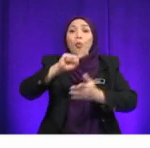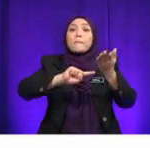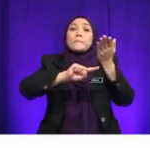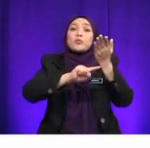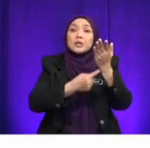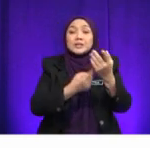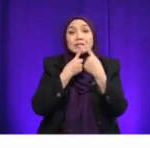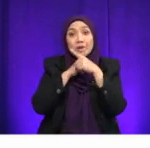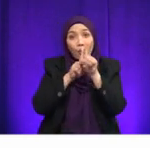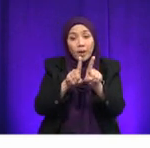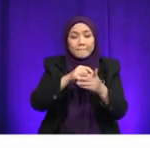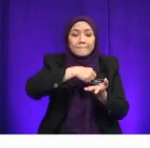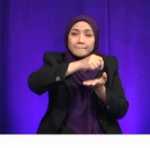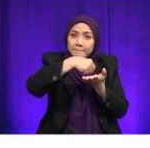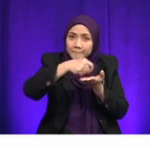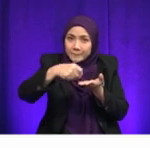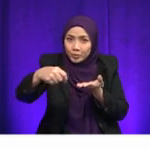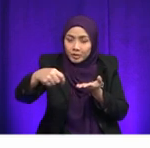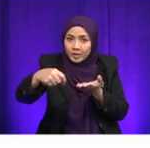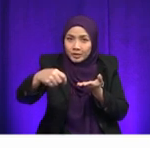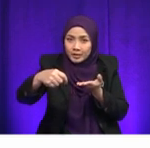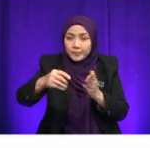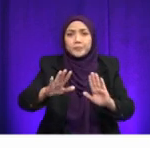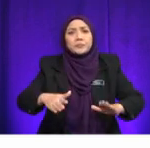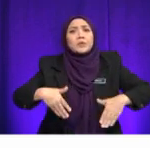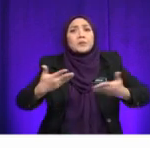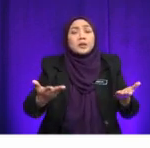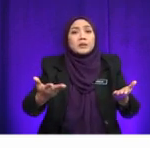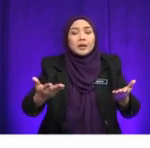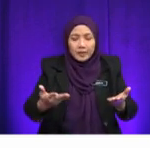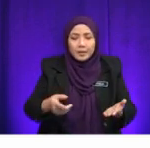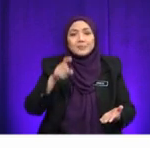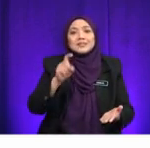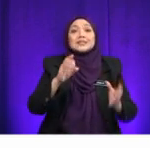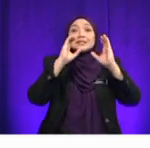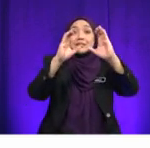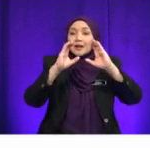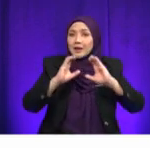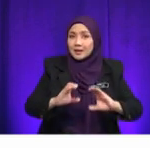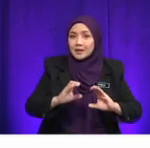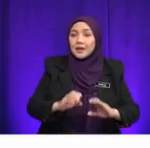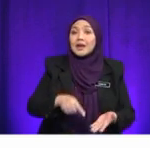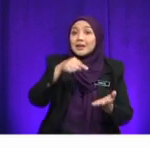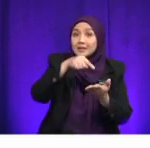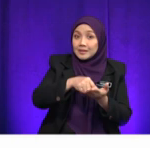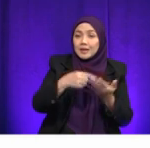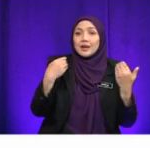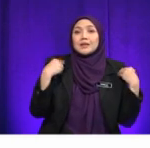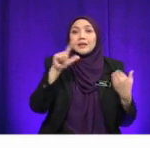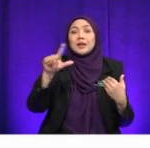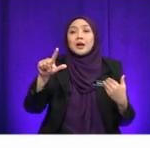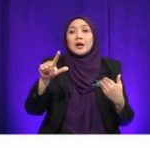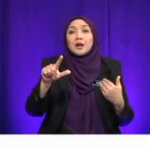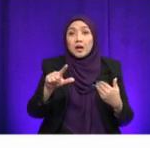memainkan peranan dengan cara sebab Bagaimana cara lah oke Ini adalah isi yang pertama ataupun